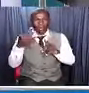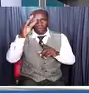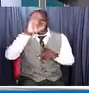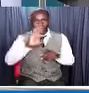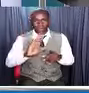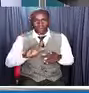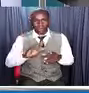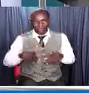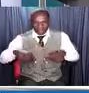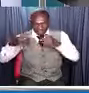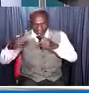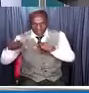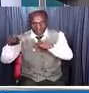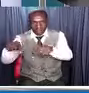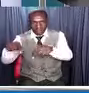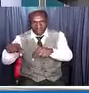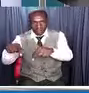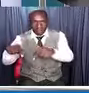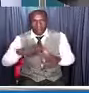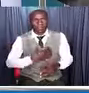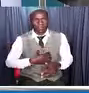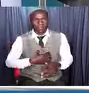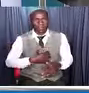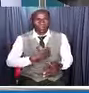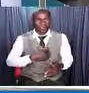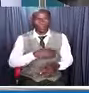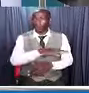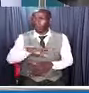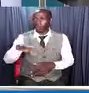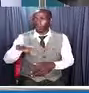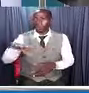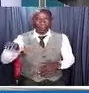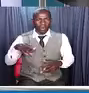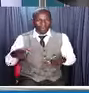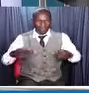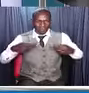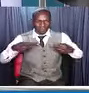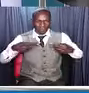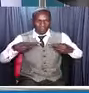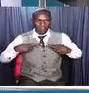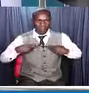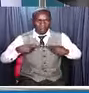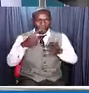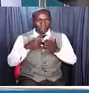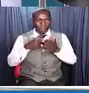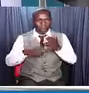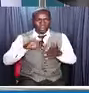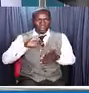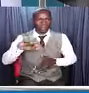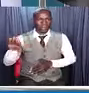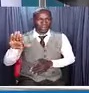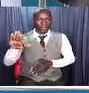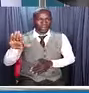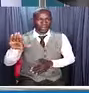word of God. Laja pale pale. Is coming to you wherever you are. Natembelea kila mtu. And walks around. Pokea. Receive. Kilicho chako. Whatever is